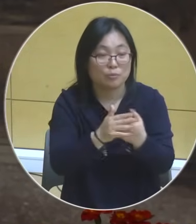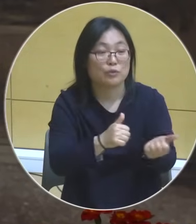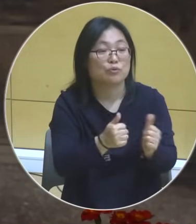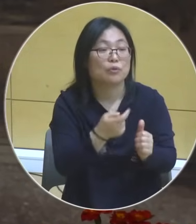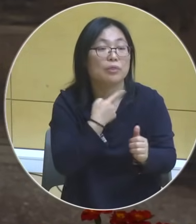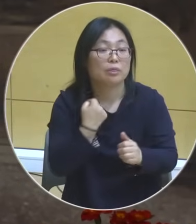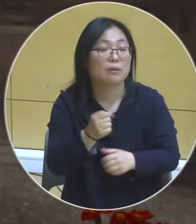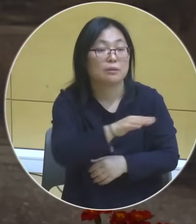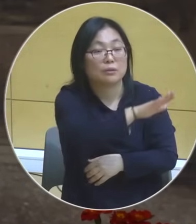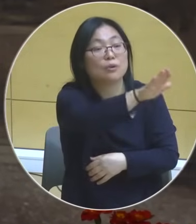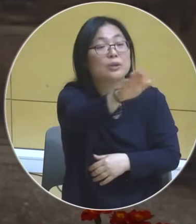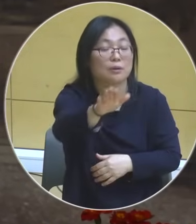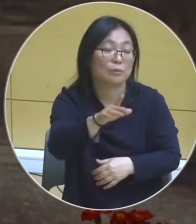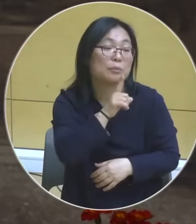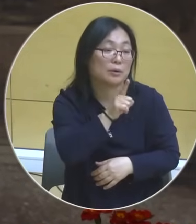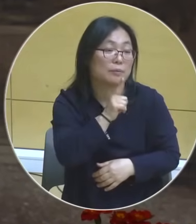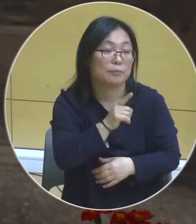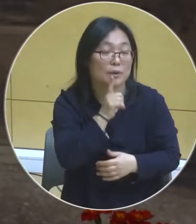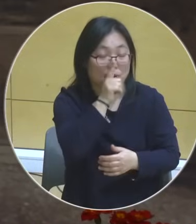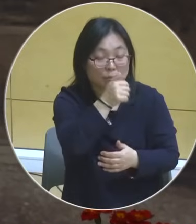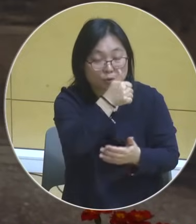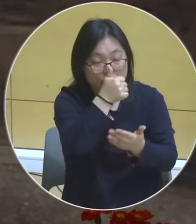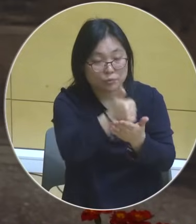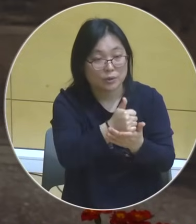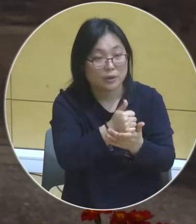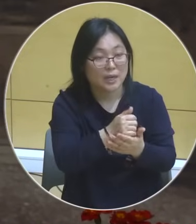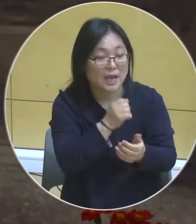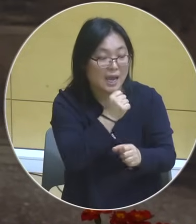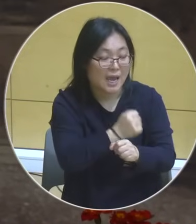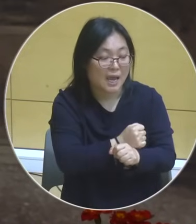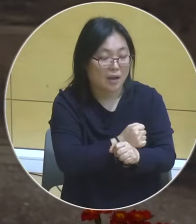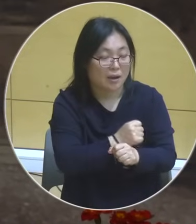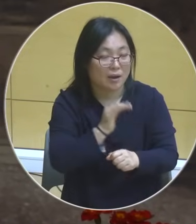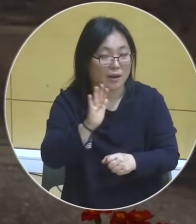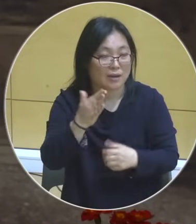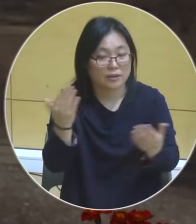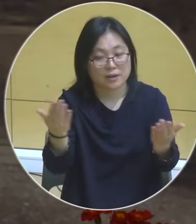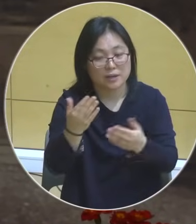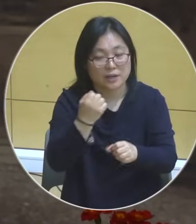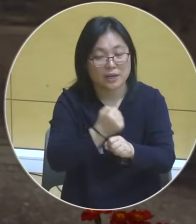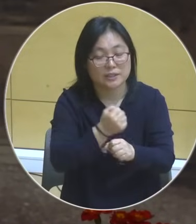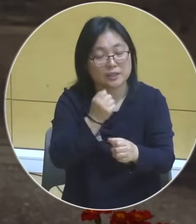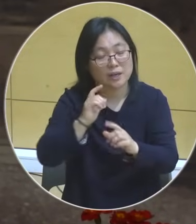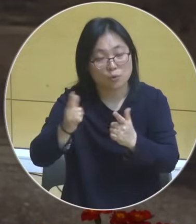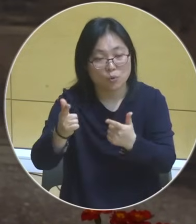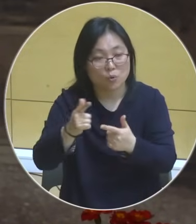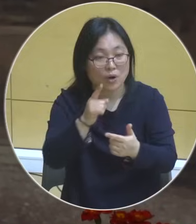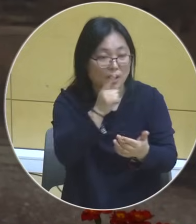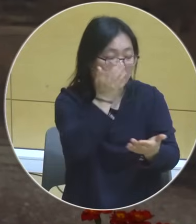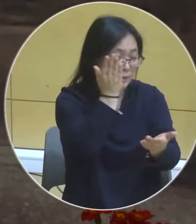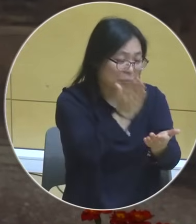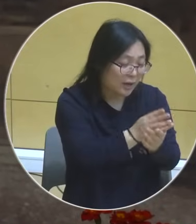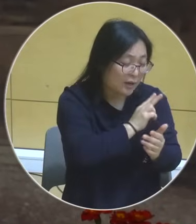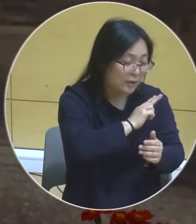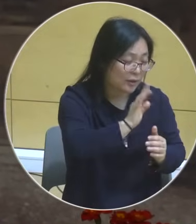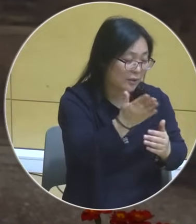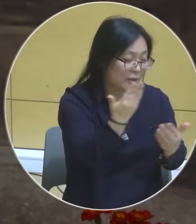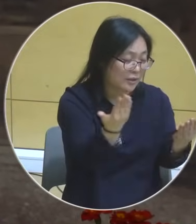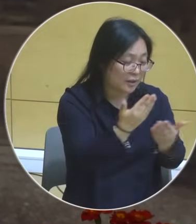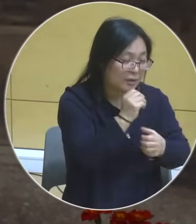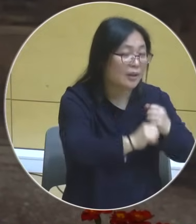너희라고 얘기합니다. 허물과 죄로 해야 될 일을 하지 않는 것, 하지 말아야 될 일을 하는 것,